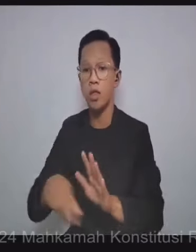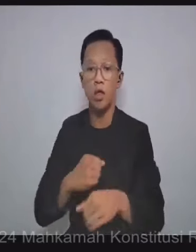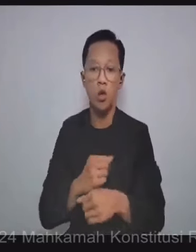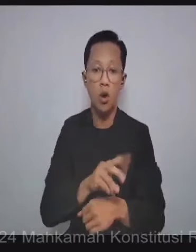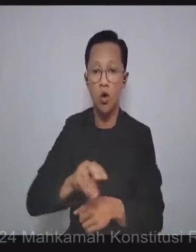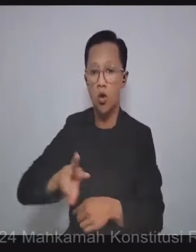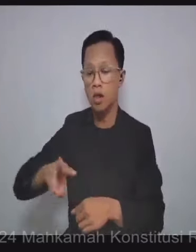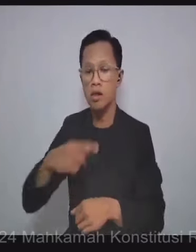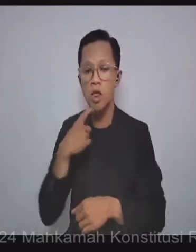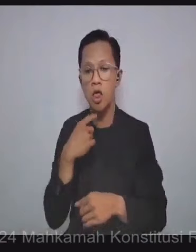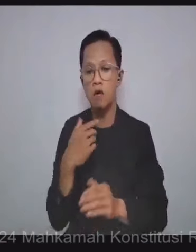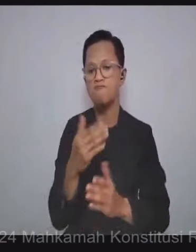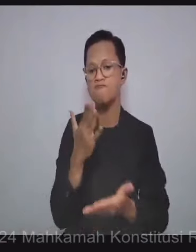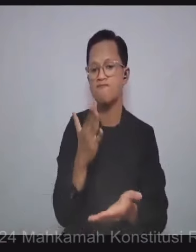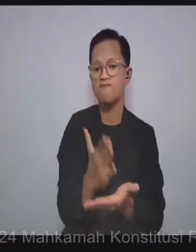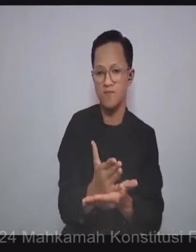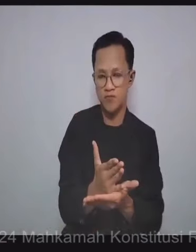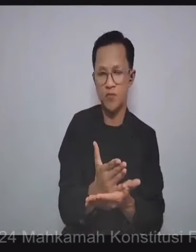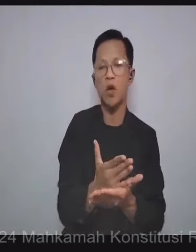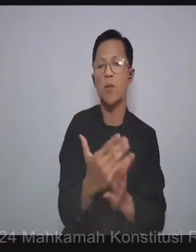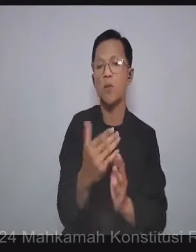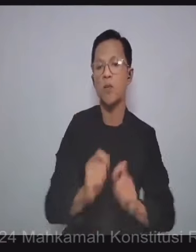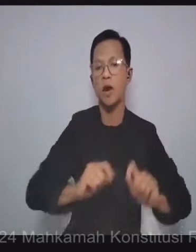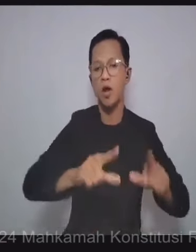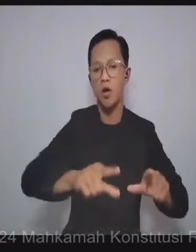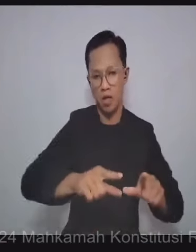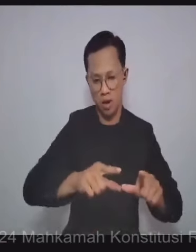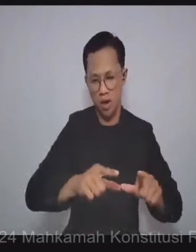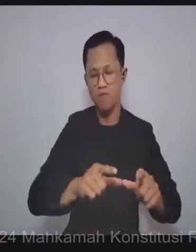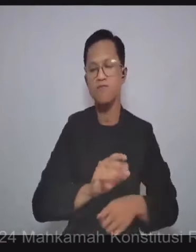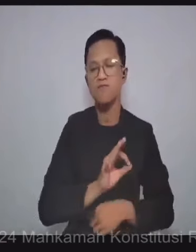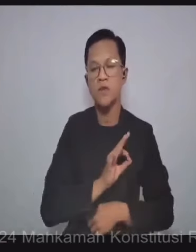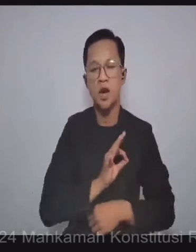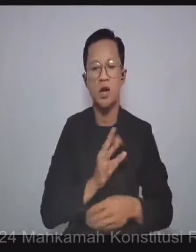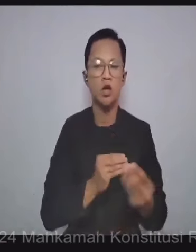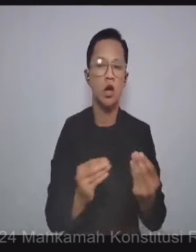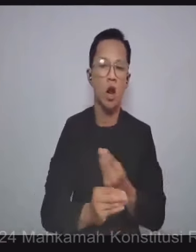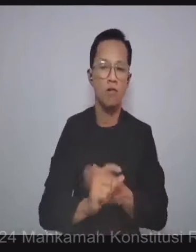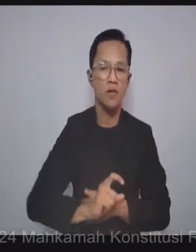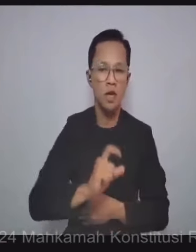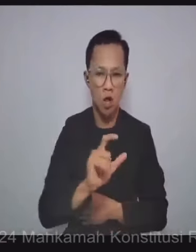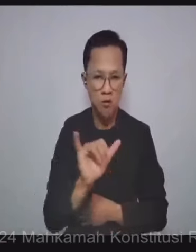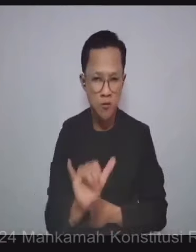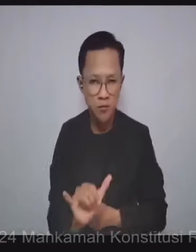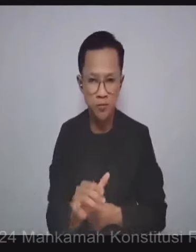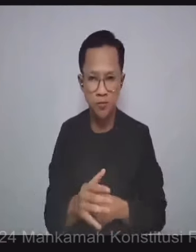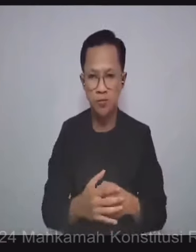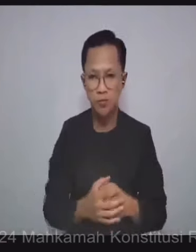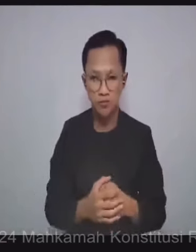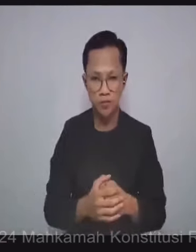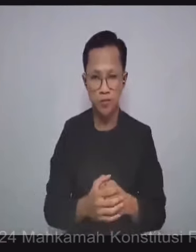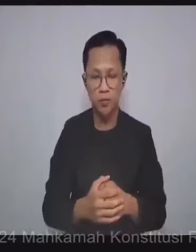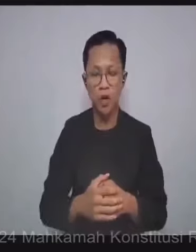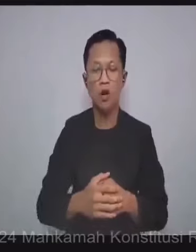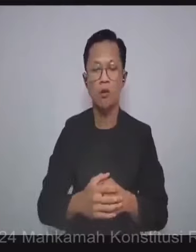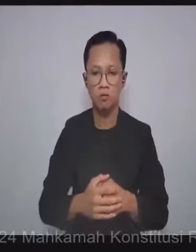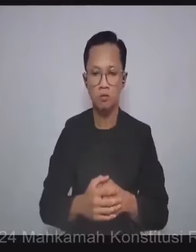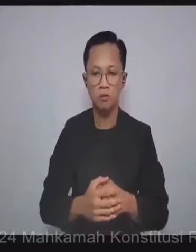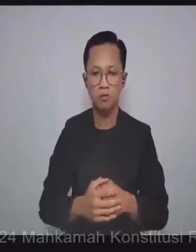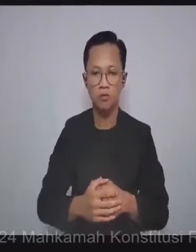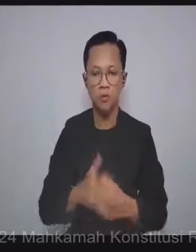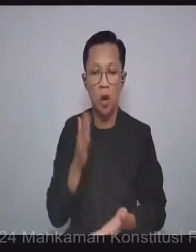presiden dan wakil presiden dalam Pemilihan Umum tahun 2024 dalam konsideran menimbang keputusan Akum menyatakan sebagai berikut